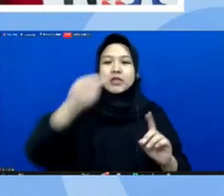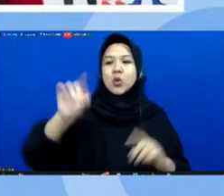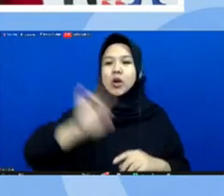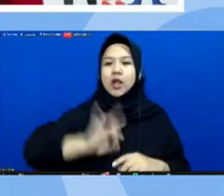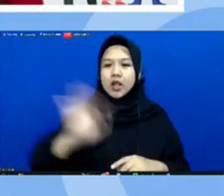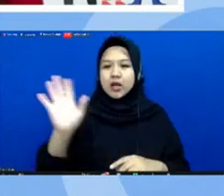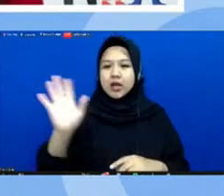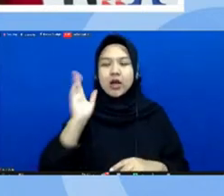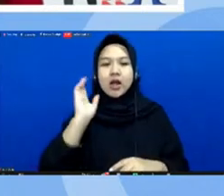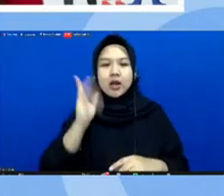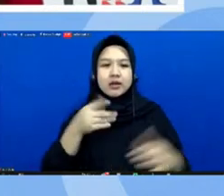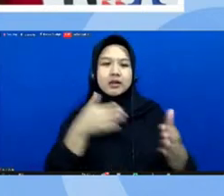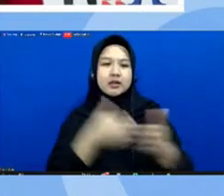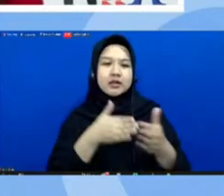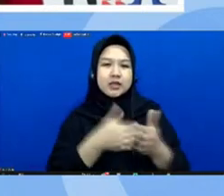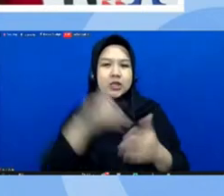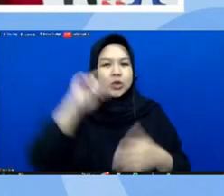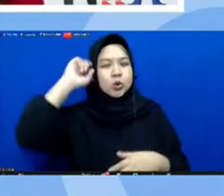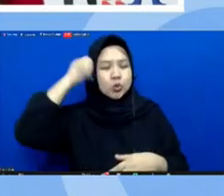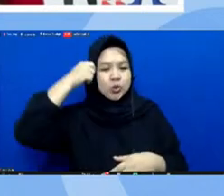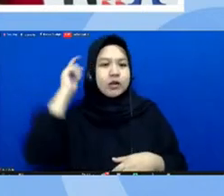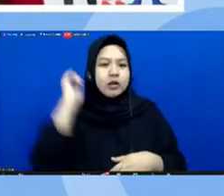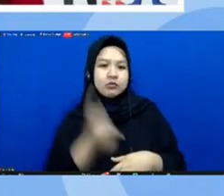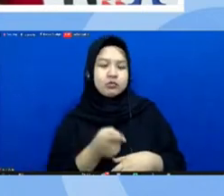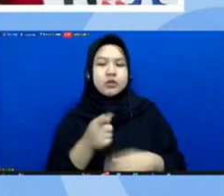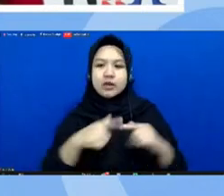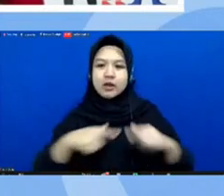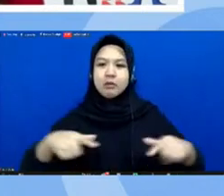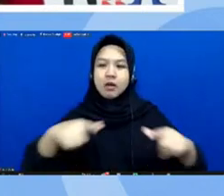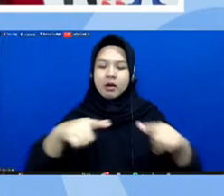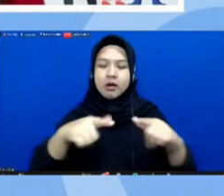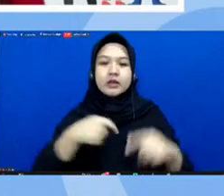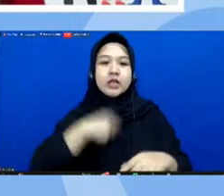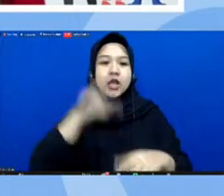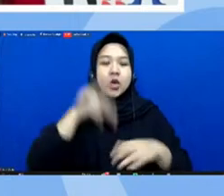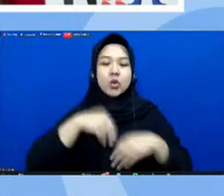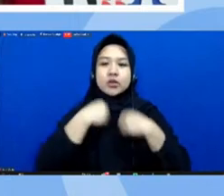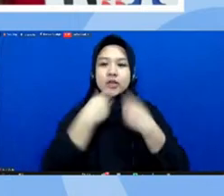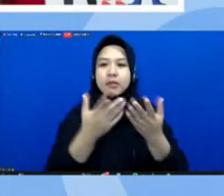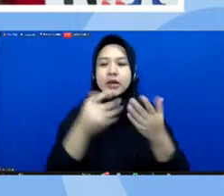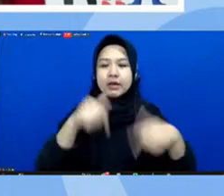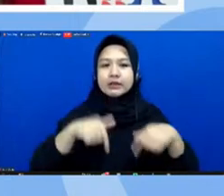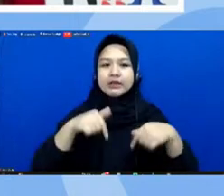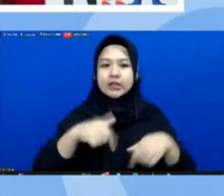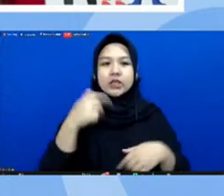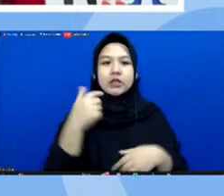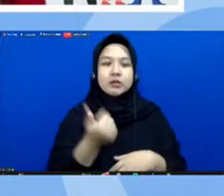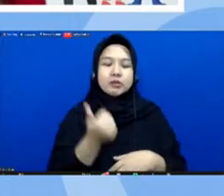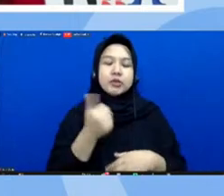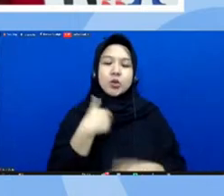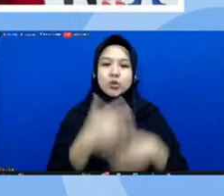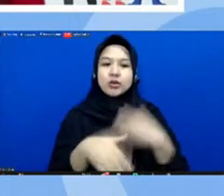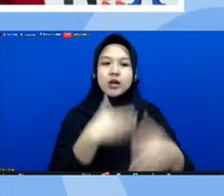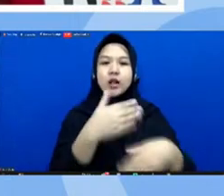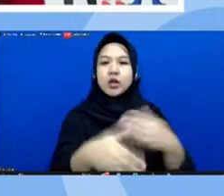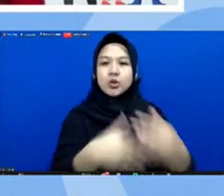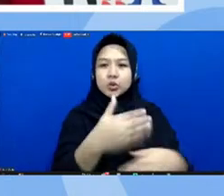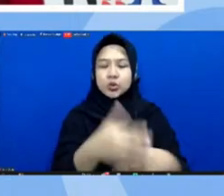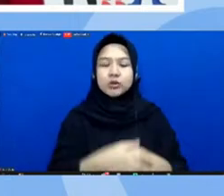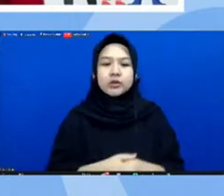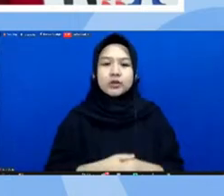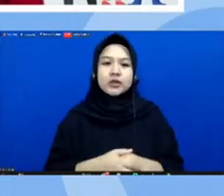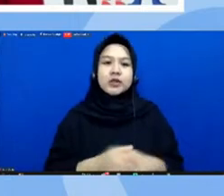ada kesulitan-kesulitan real itu Mbak Yohana di lapangan yang harus saya ungkap di forum ini untuk bisa menjadi tindak lanjut. Tapi at some